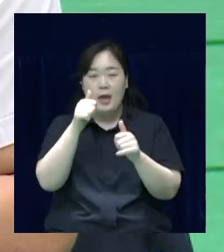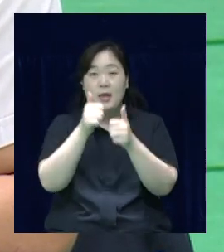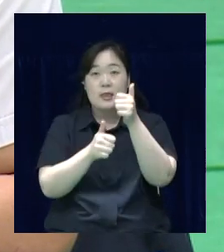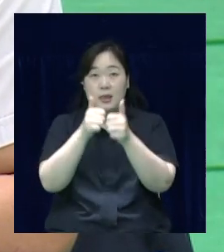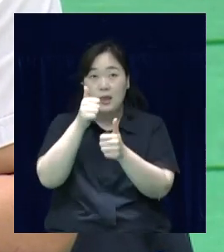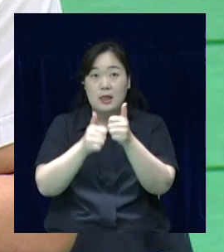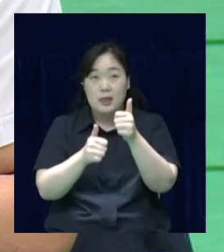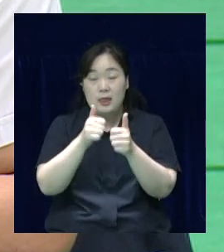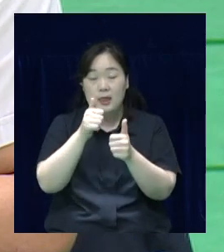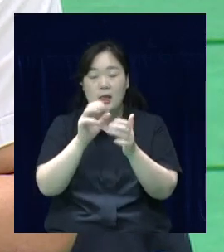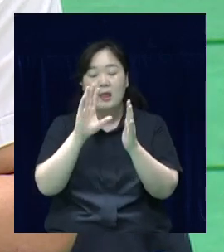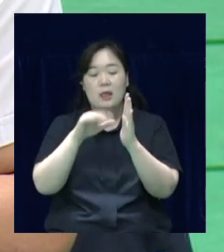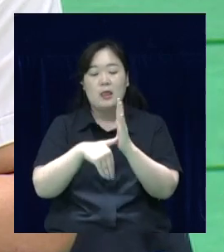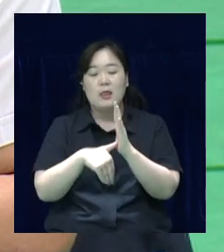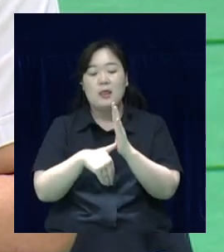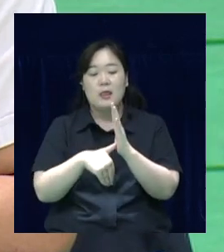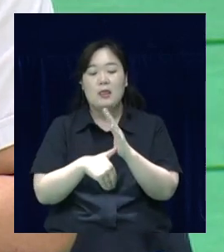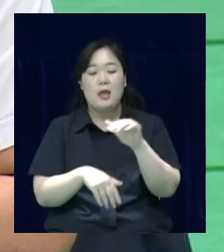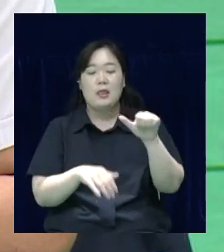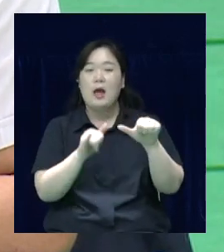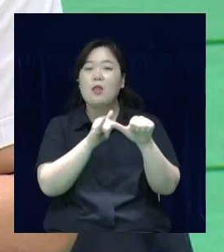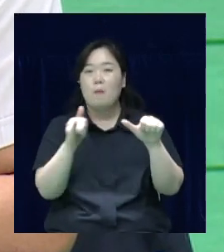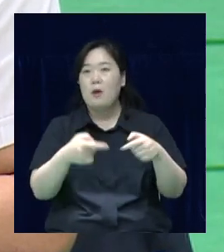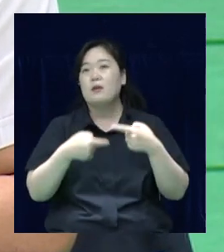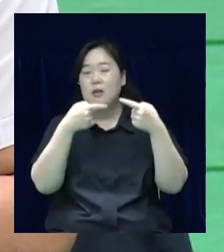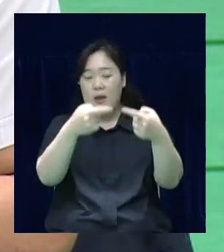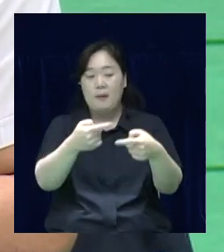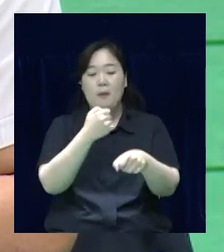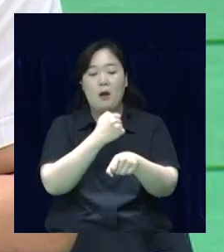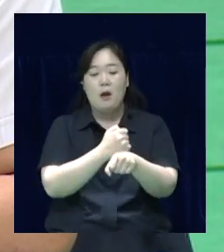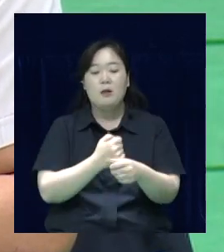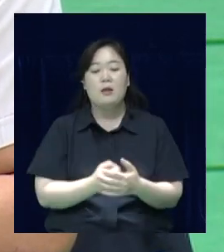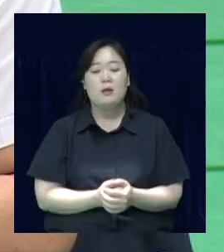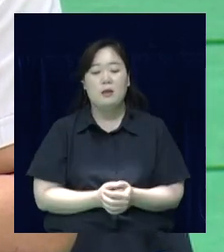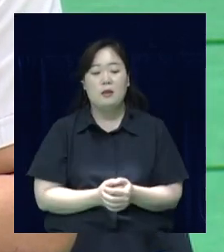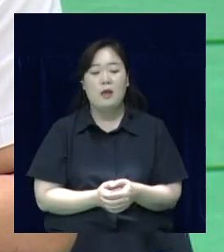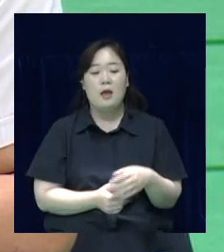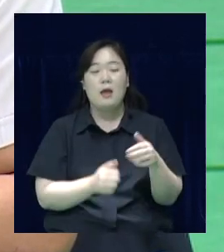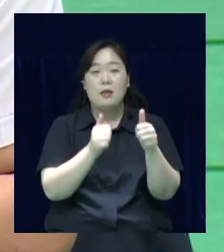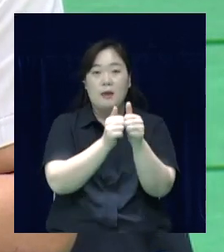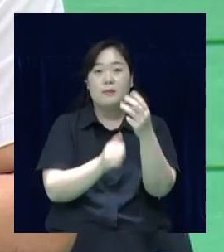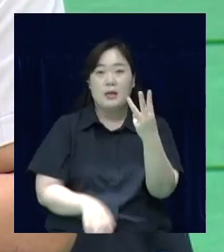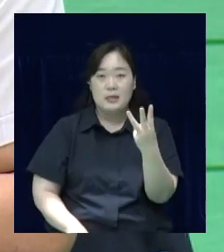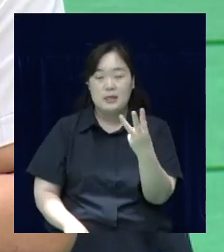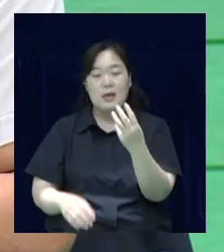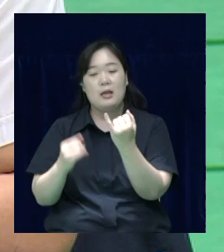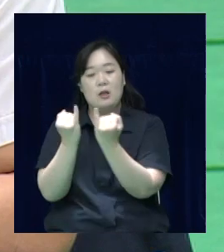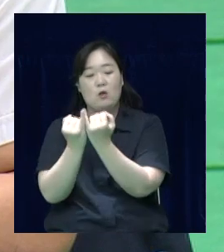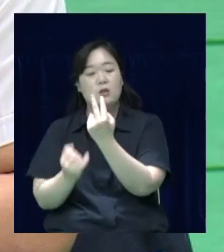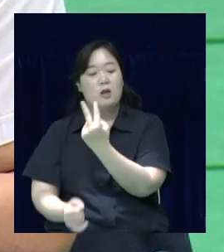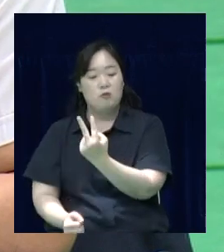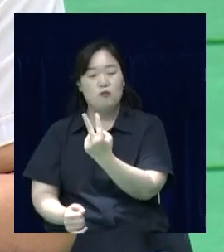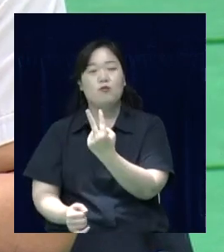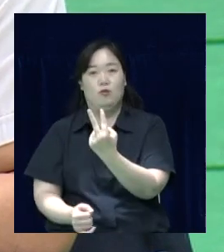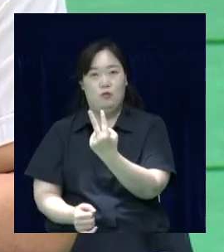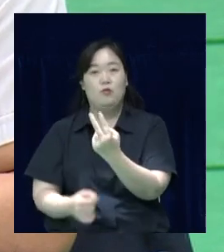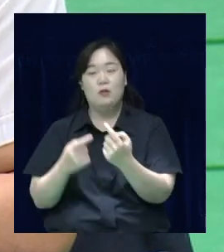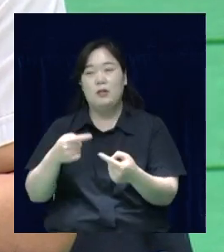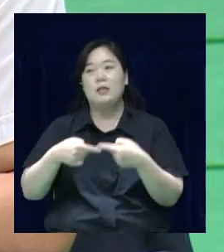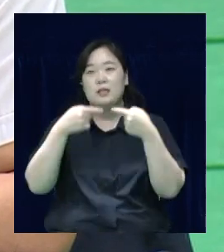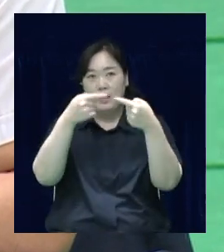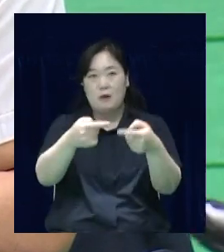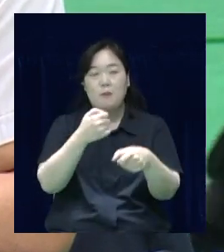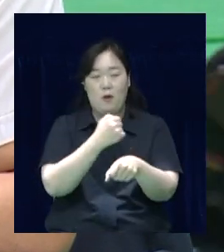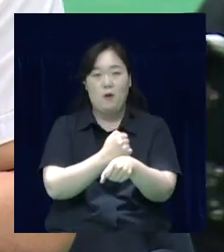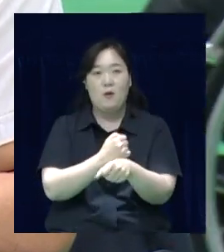쿼터를 획득했습니다. 네. 그래서 남자 선수 2명과 여자 선수 3명 총 5명이 쿼터를 받아서 이번에